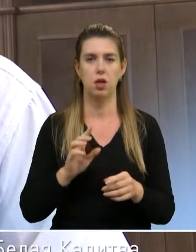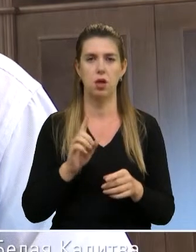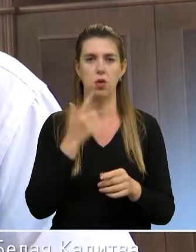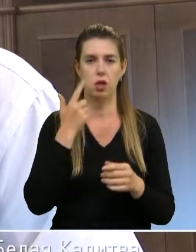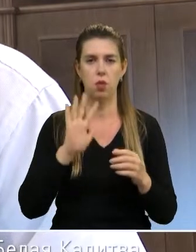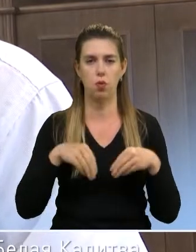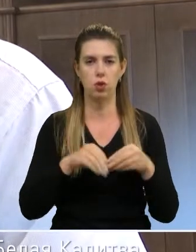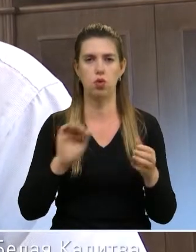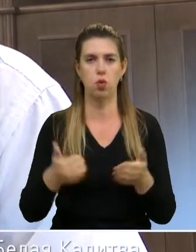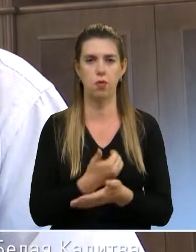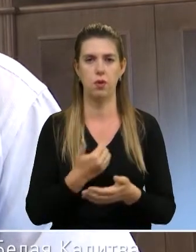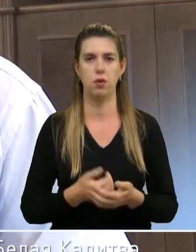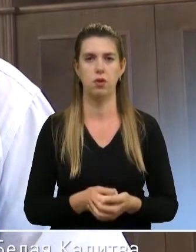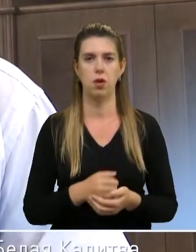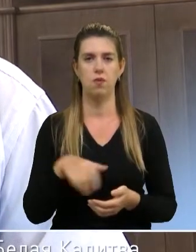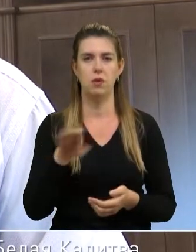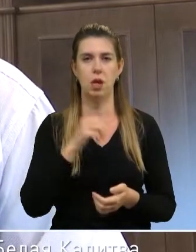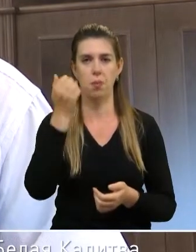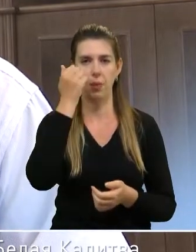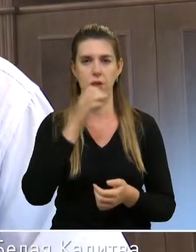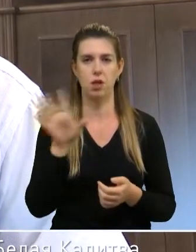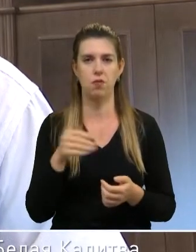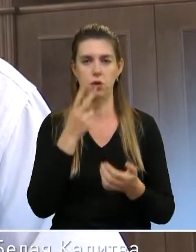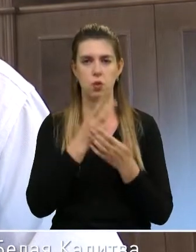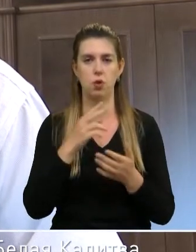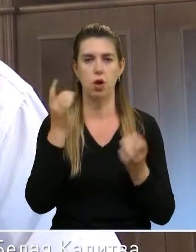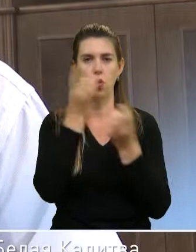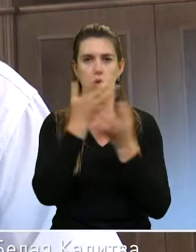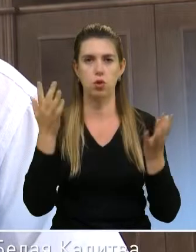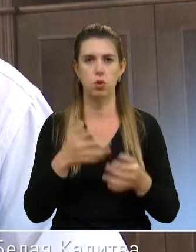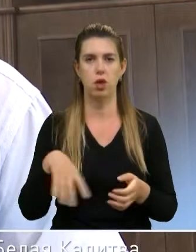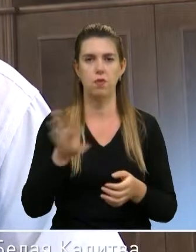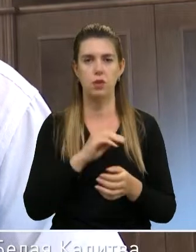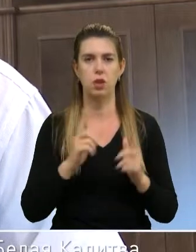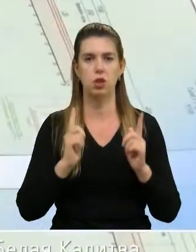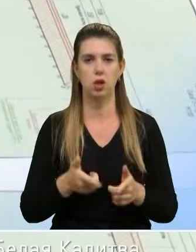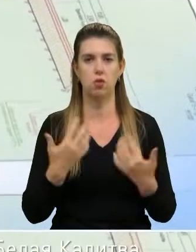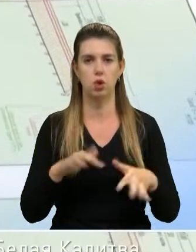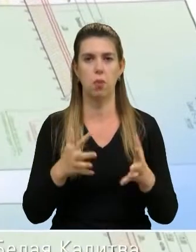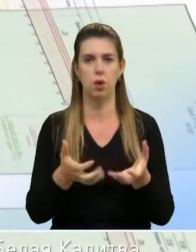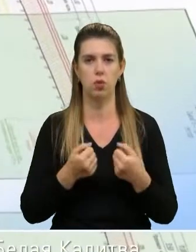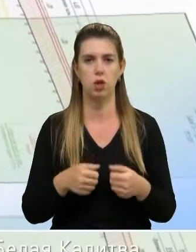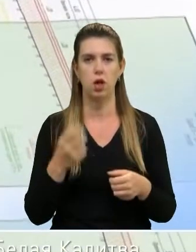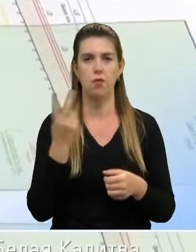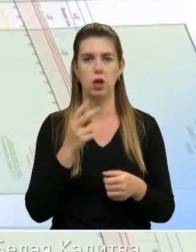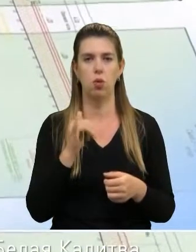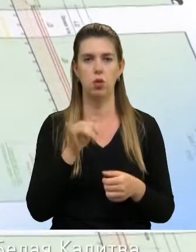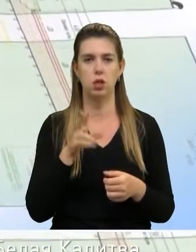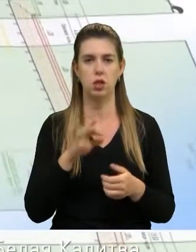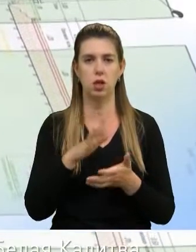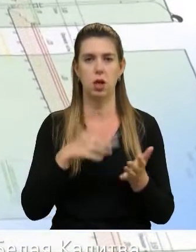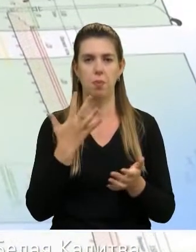озеленение. Здесь учтены все памятники археологии, культуры, все согласования получены. Второй участок длиной в